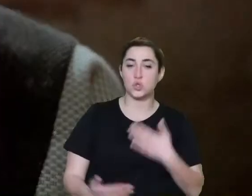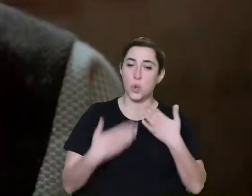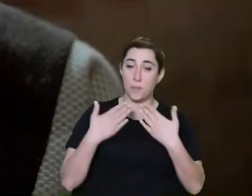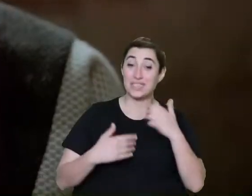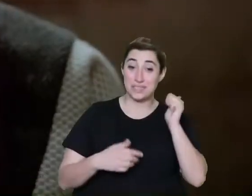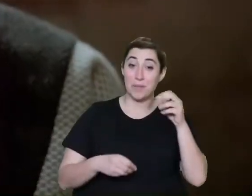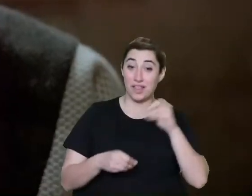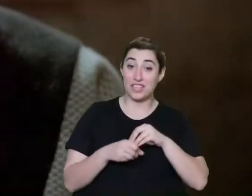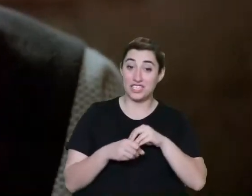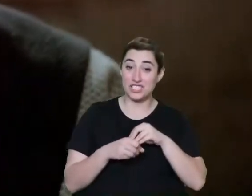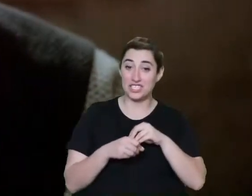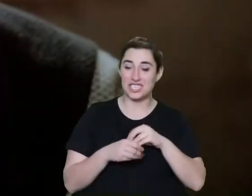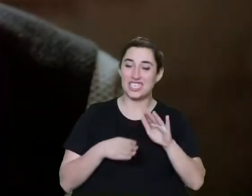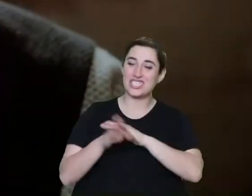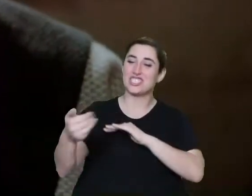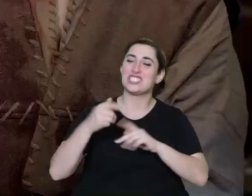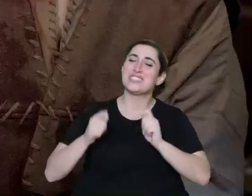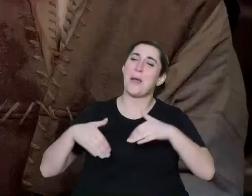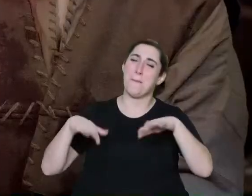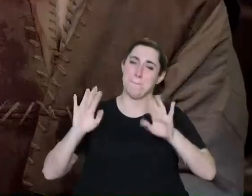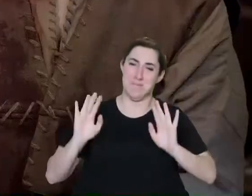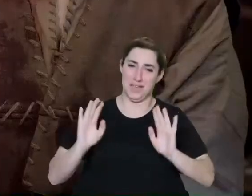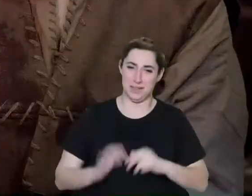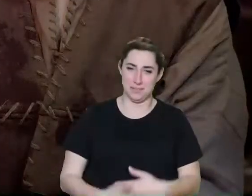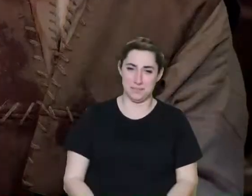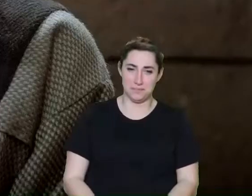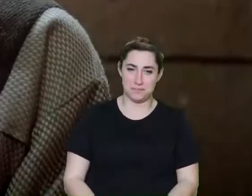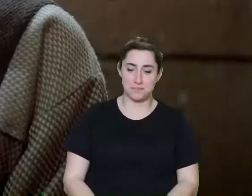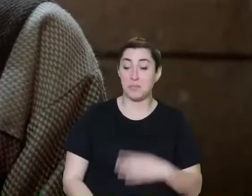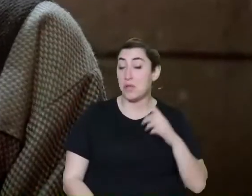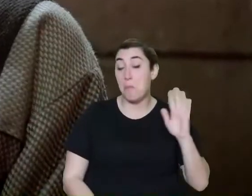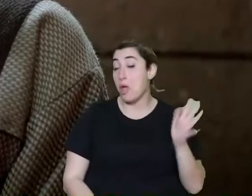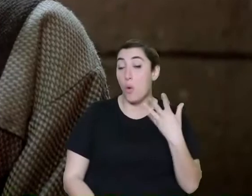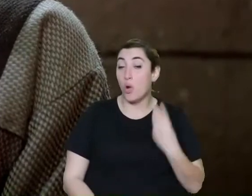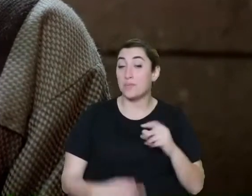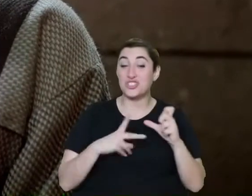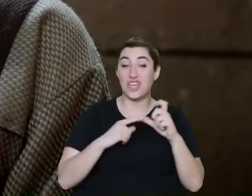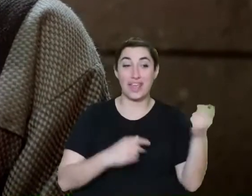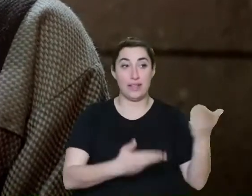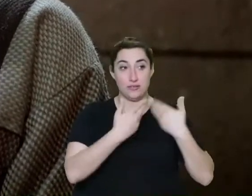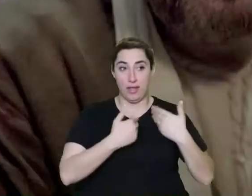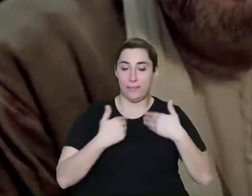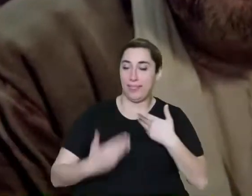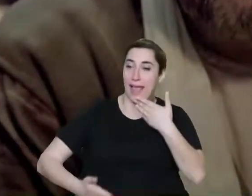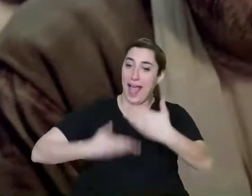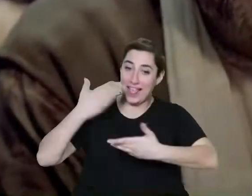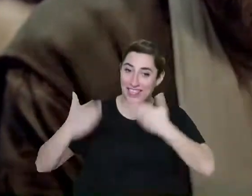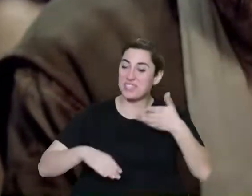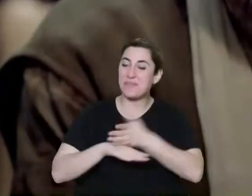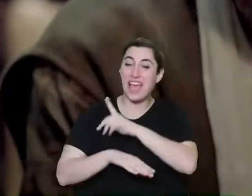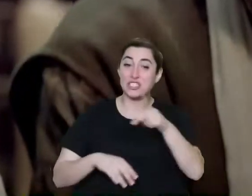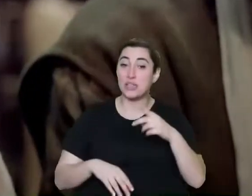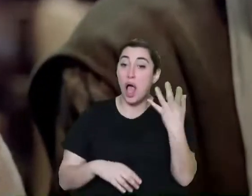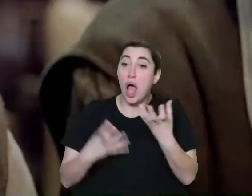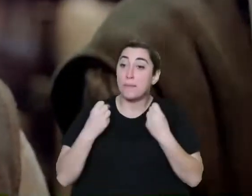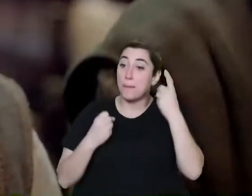Sohbet esnasında giriş çıkış yapmaz isek, ola ki şeyhimizden aksettireceğimiz hakikatlerden